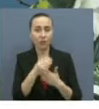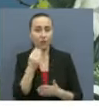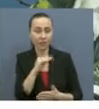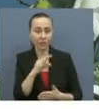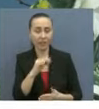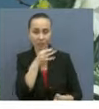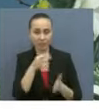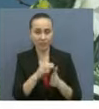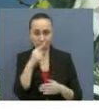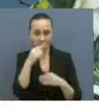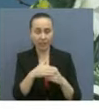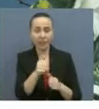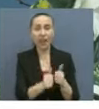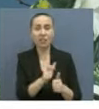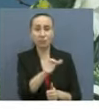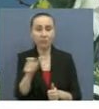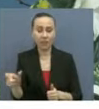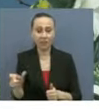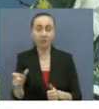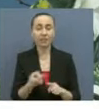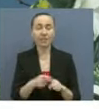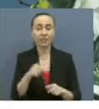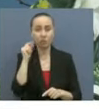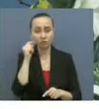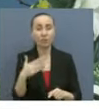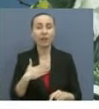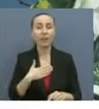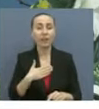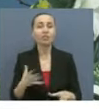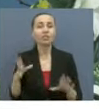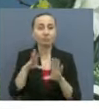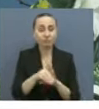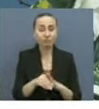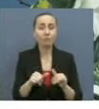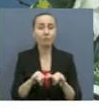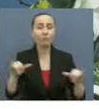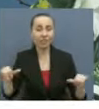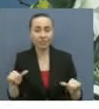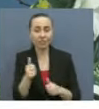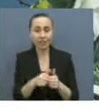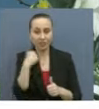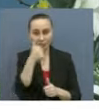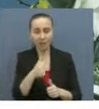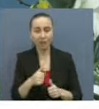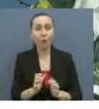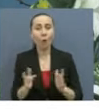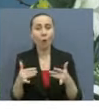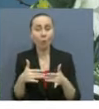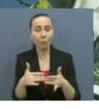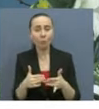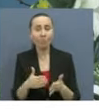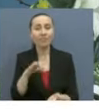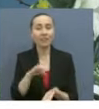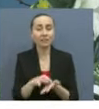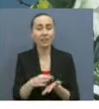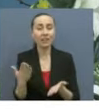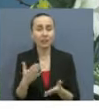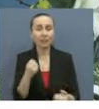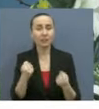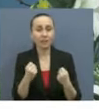перед каждым казахстанцем. Число наших сторонников ежегодно увеличивается. Нас объединяет общая миссия, которая закреплена в